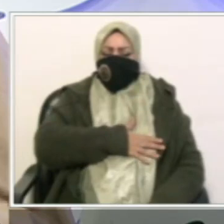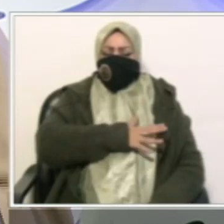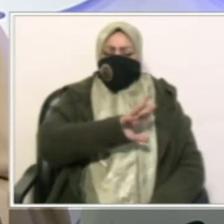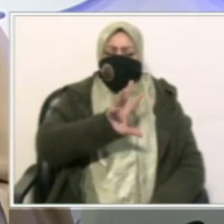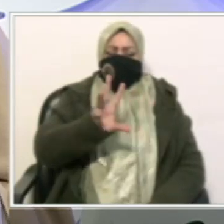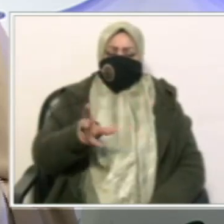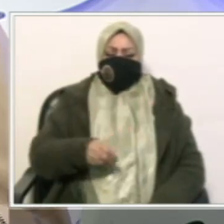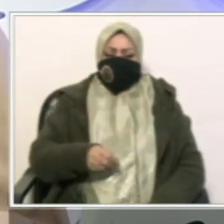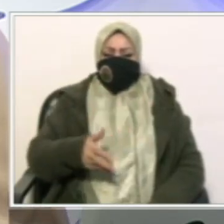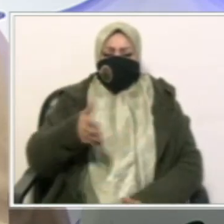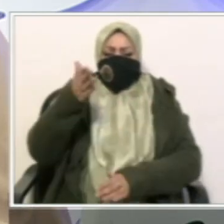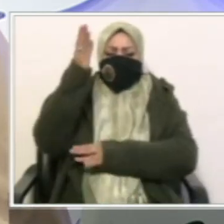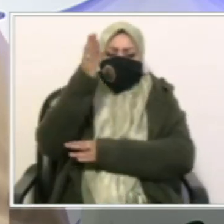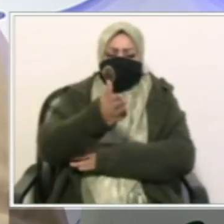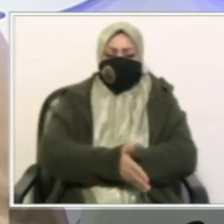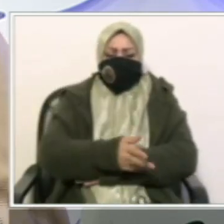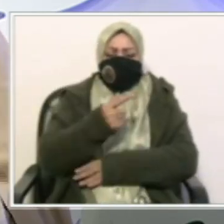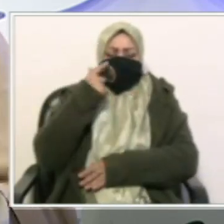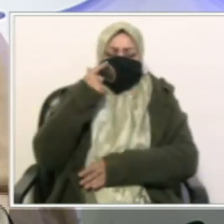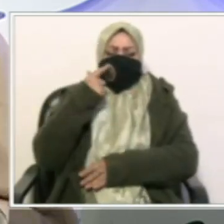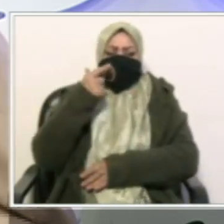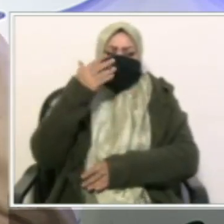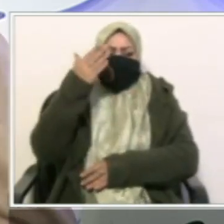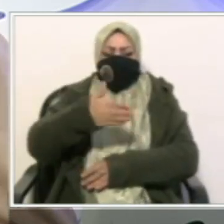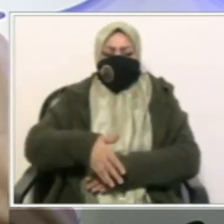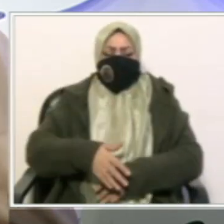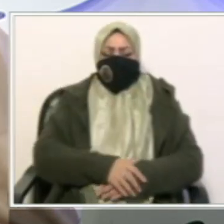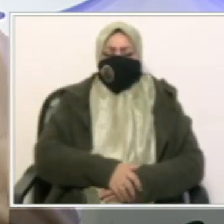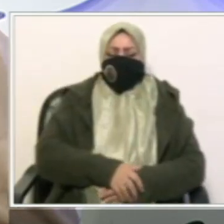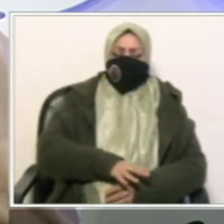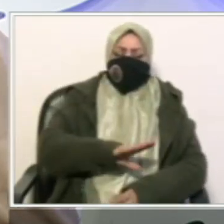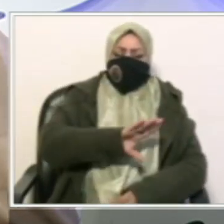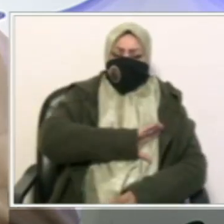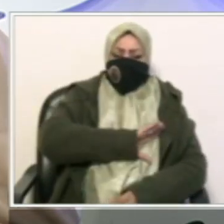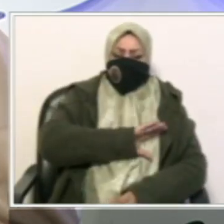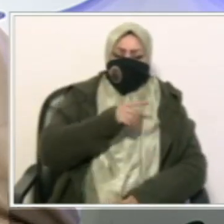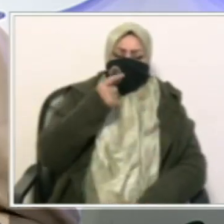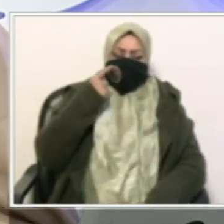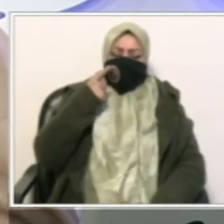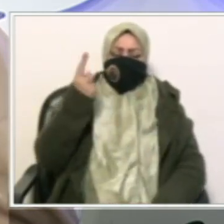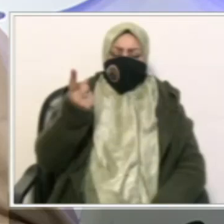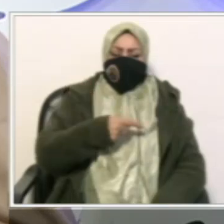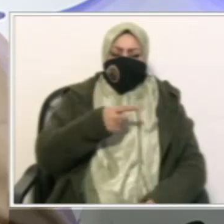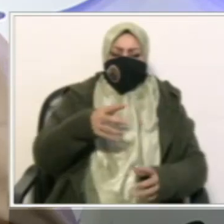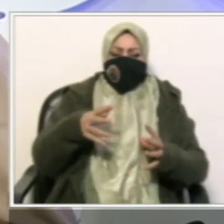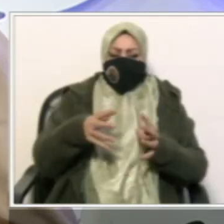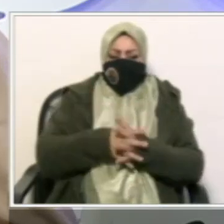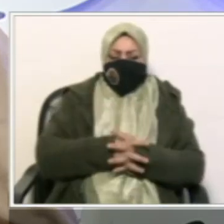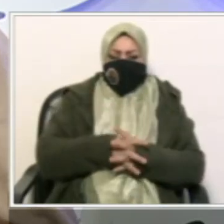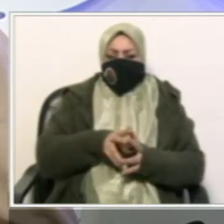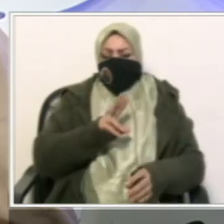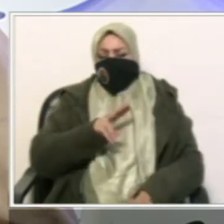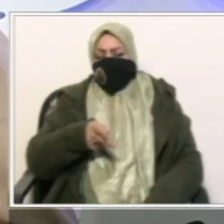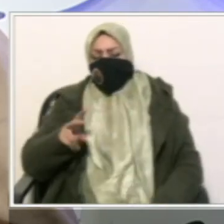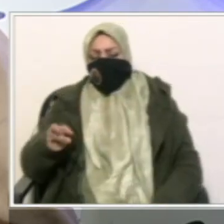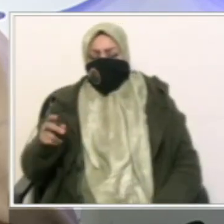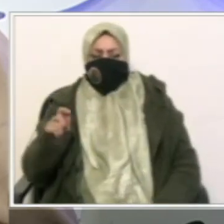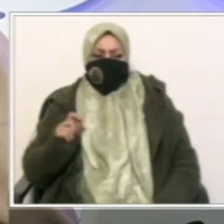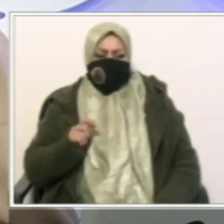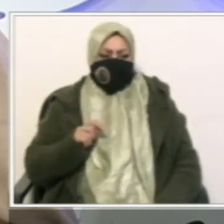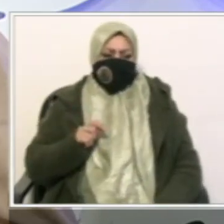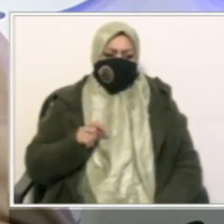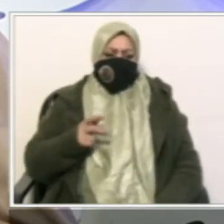أحب أعزهم وأحبهم لأنني عشت معهم لحظات وأزمن يعني زمن لا بأس به، وعشنا معهم الحلوة